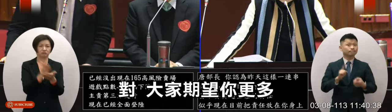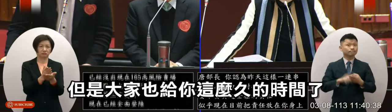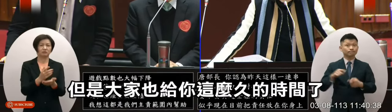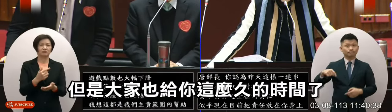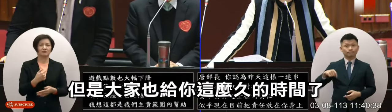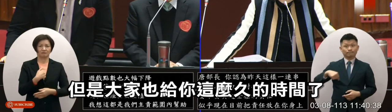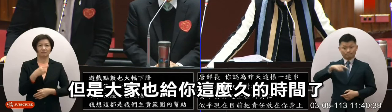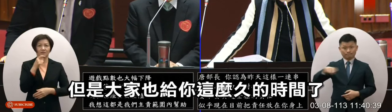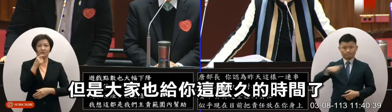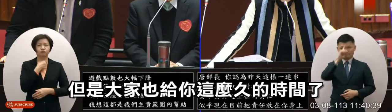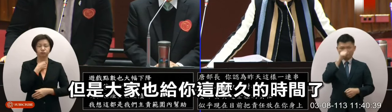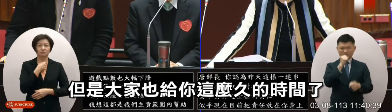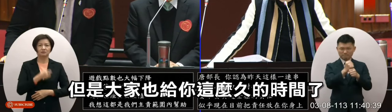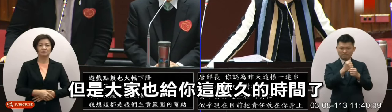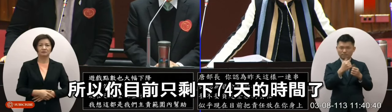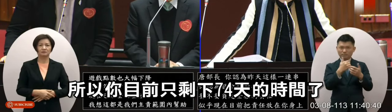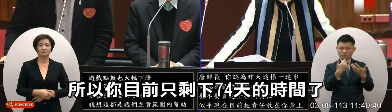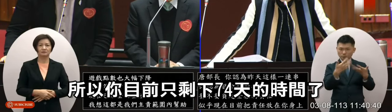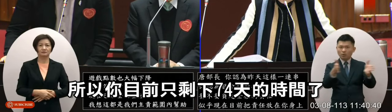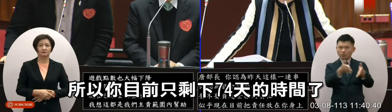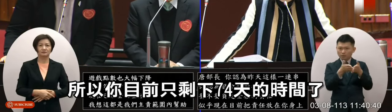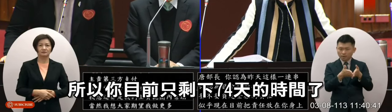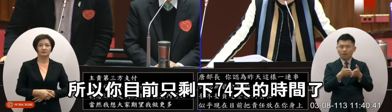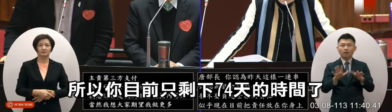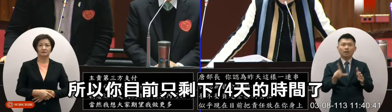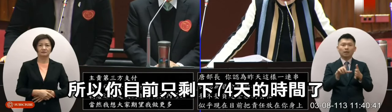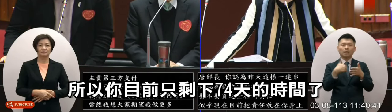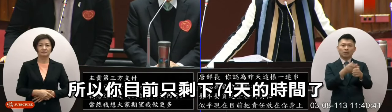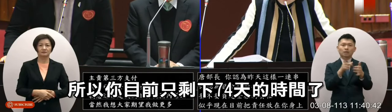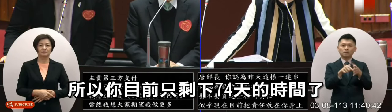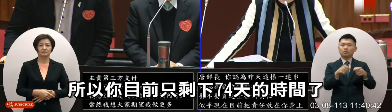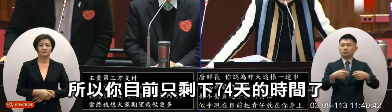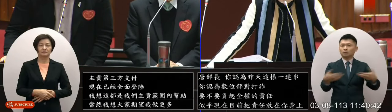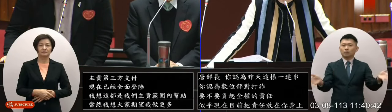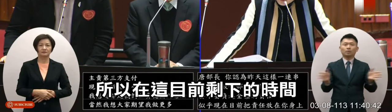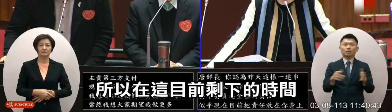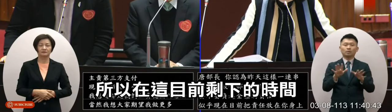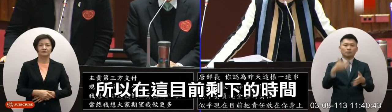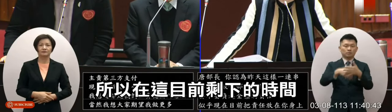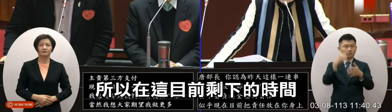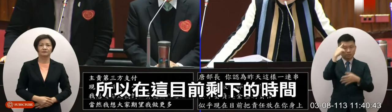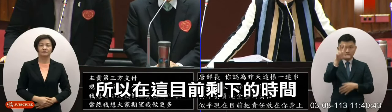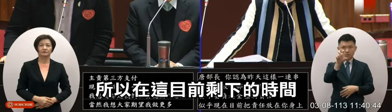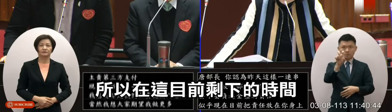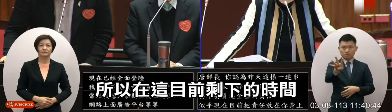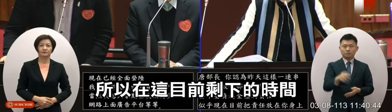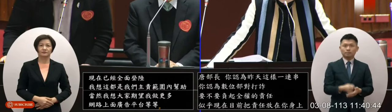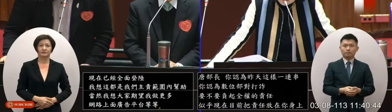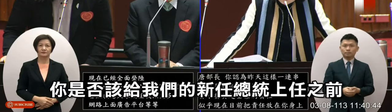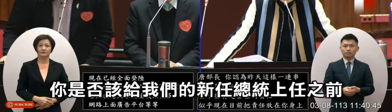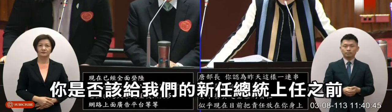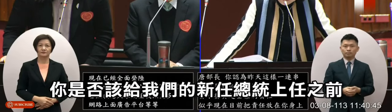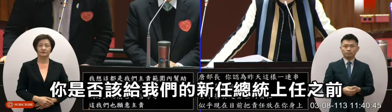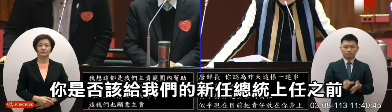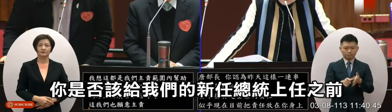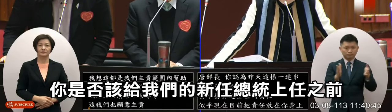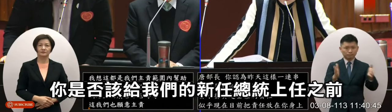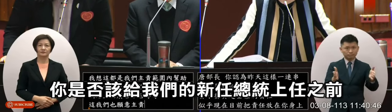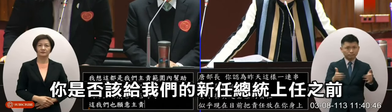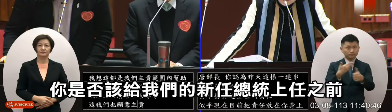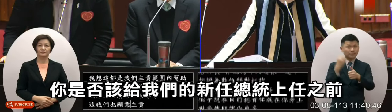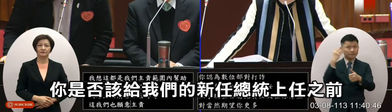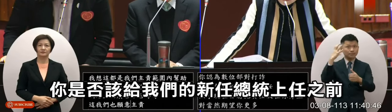望你更多，但是大家也给你这么久的时间了，所以你目前只剩下74天的时间了，所以在这目前剩下时间，你是否该给我们的